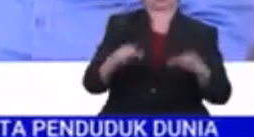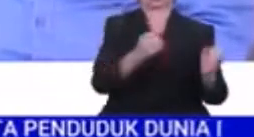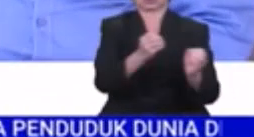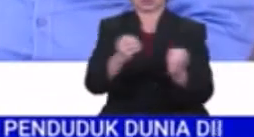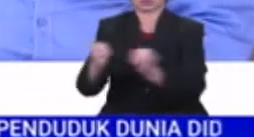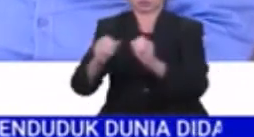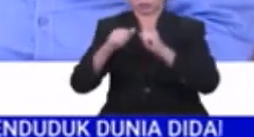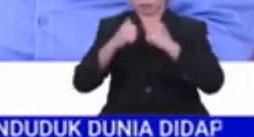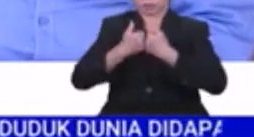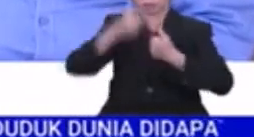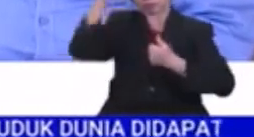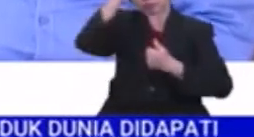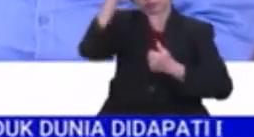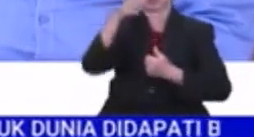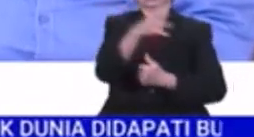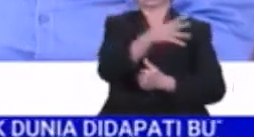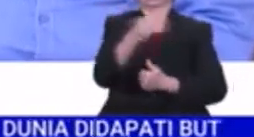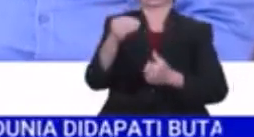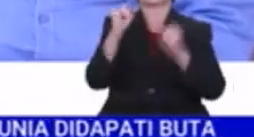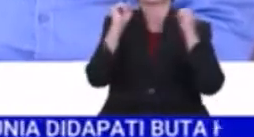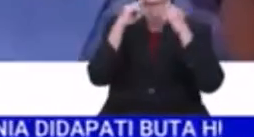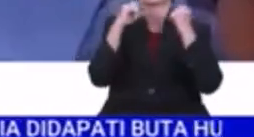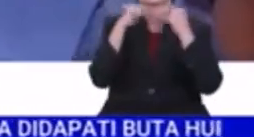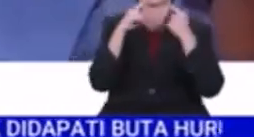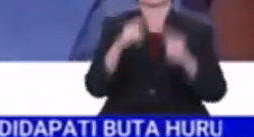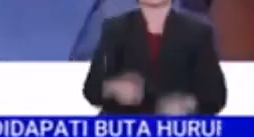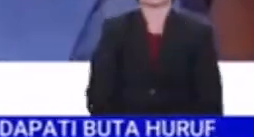dianjurkan agency kerajaan dan swasta